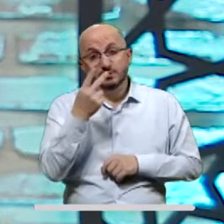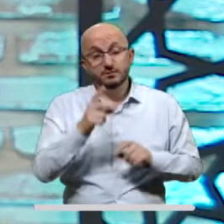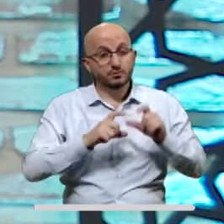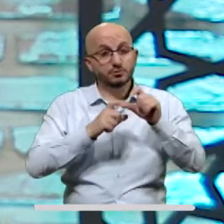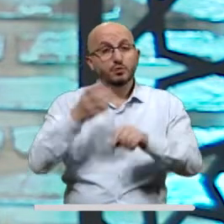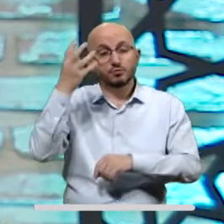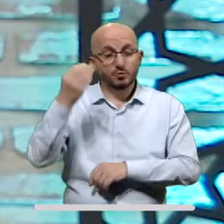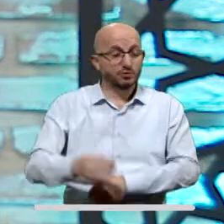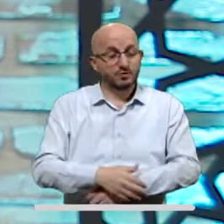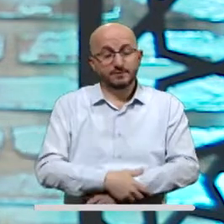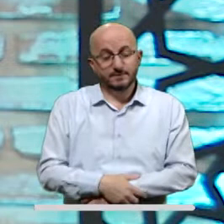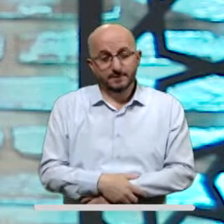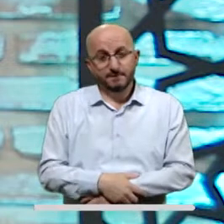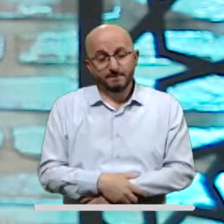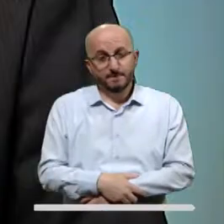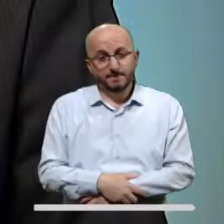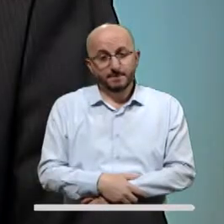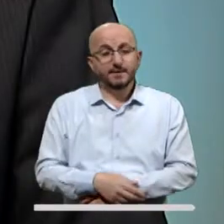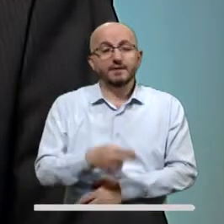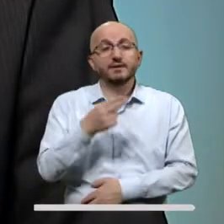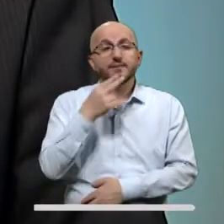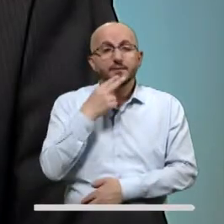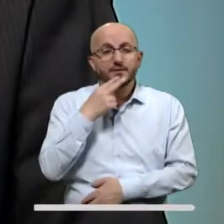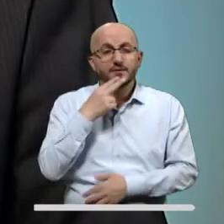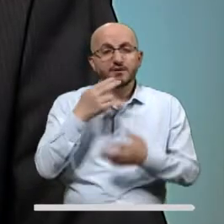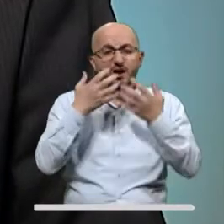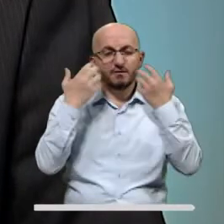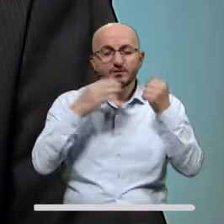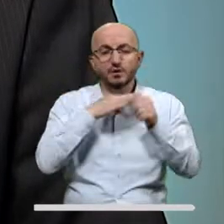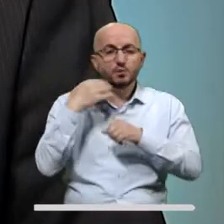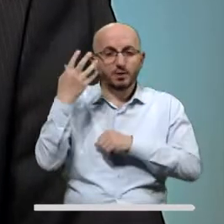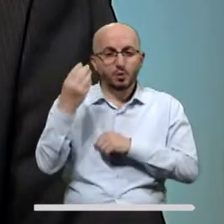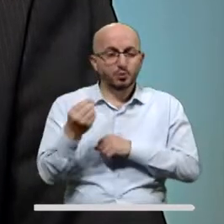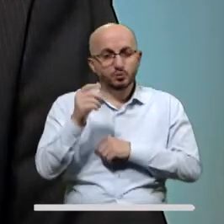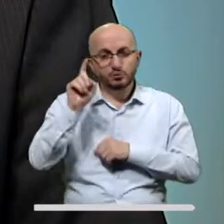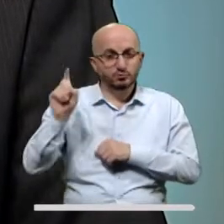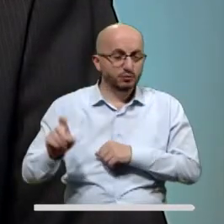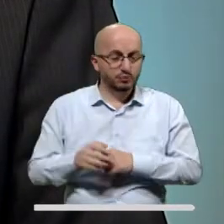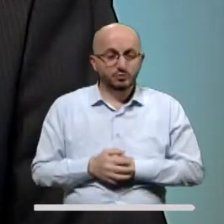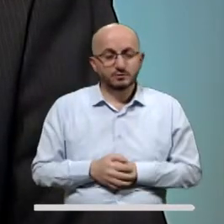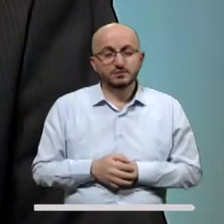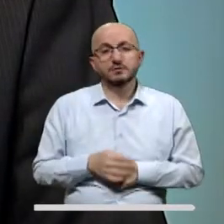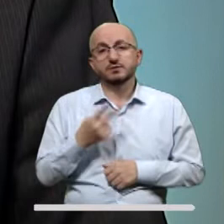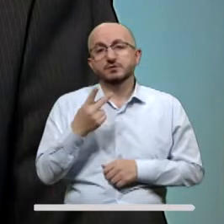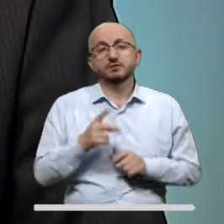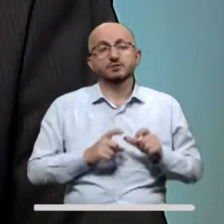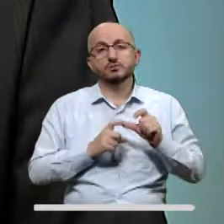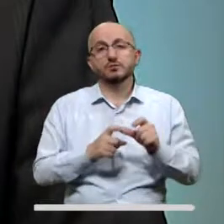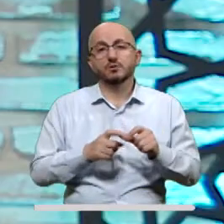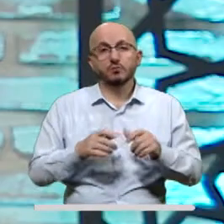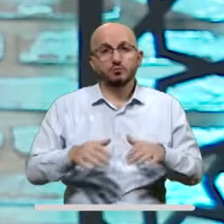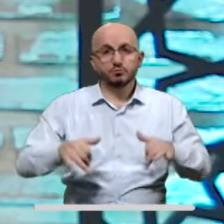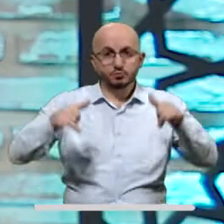olacaktı, özür diliyorum. Peki. Dişi hayvandan kurban olur mu? Soralım. Bir de ikincisi de